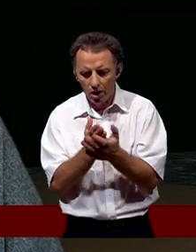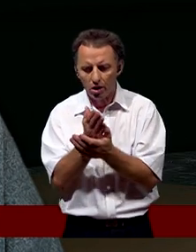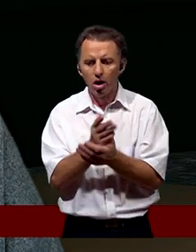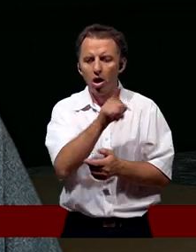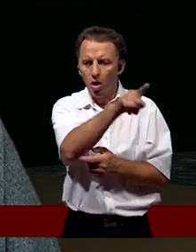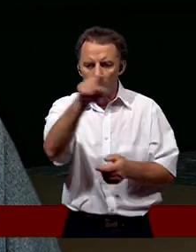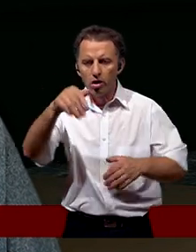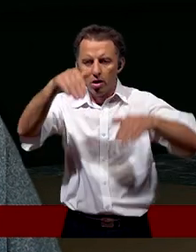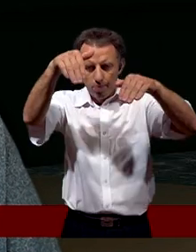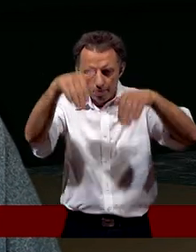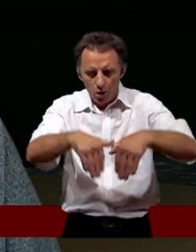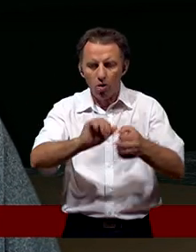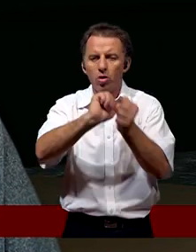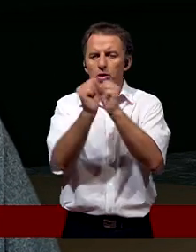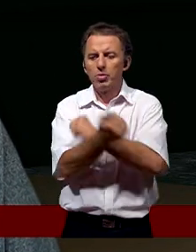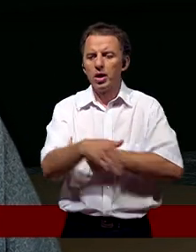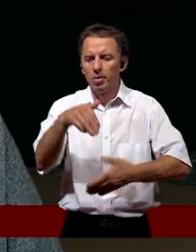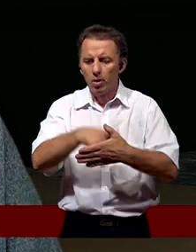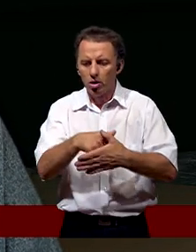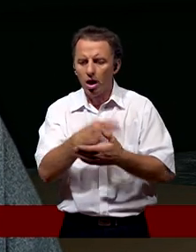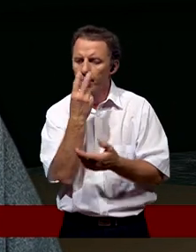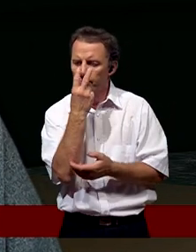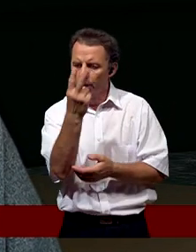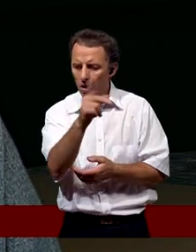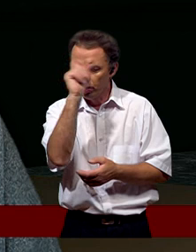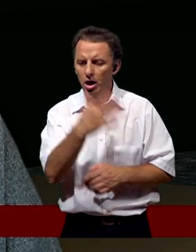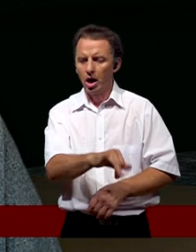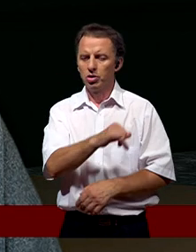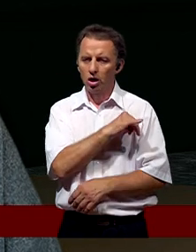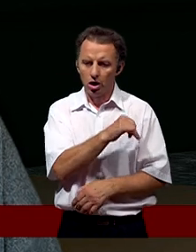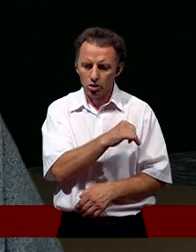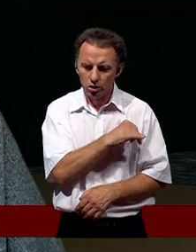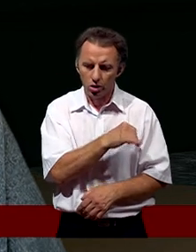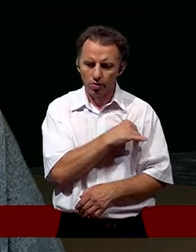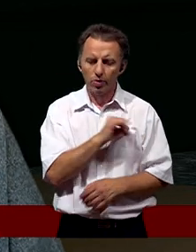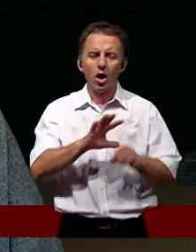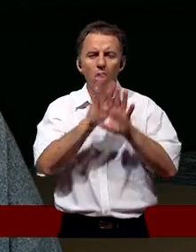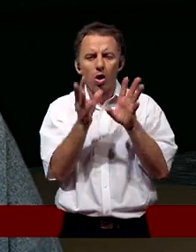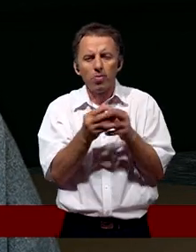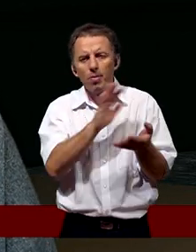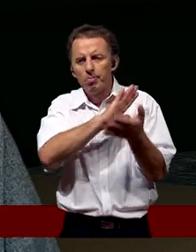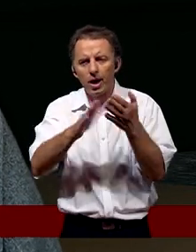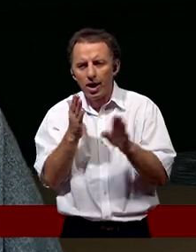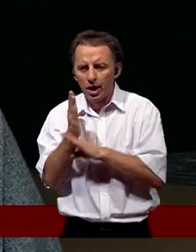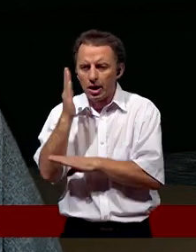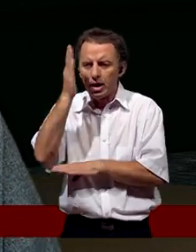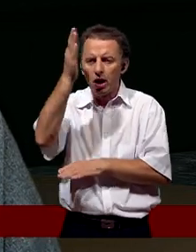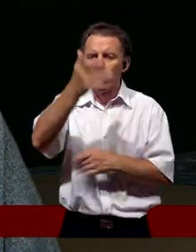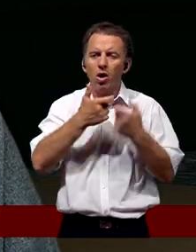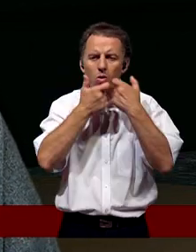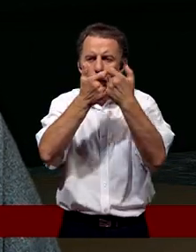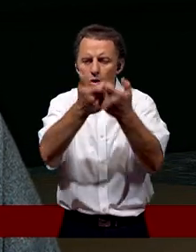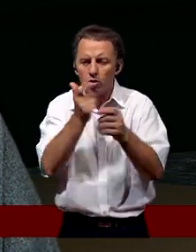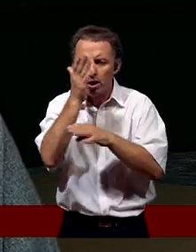wierzył, że oni mogą zmienić swoje postępowanie. On patrzył na nich jak na grzeszników, kompletnie bez nadziei. On szedł, głosił